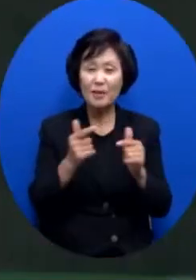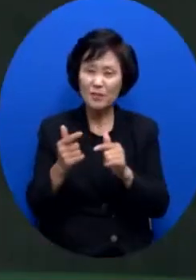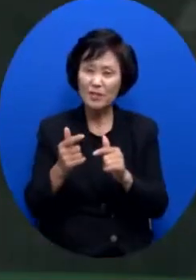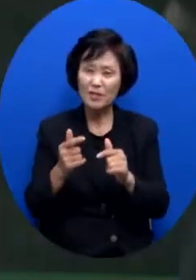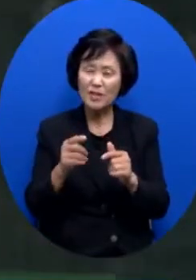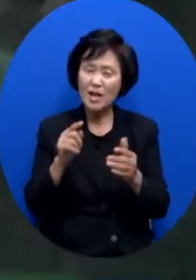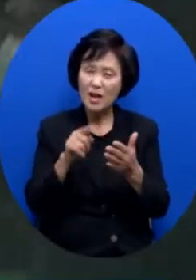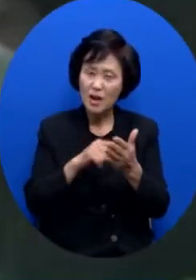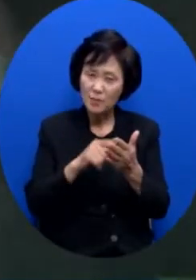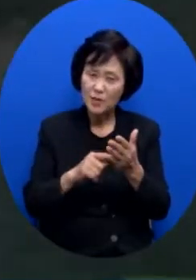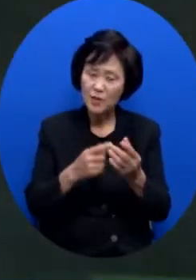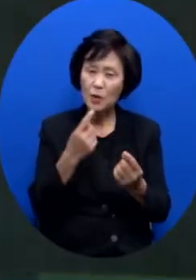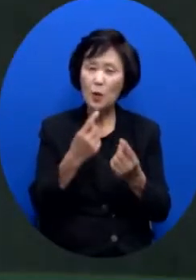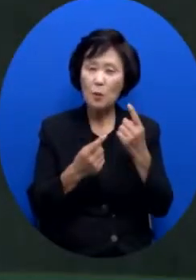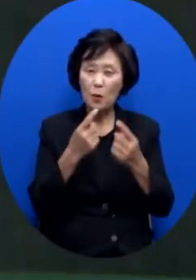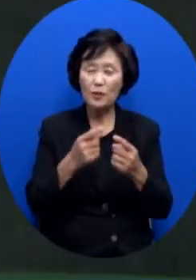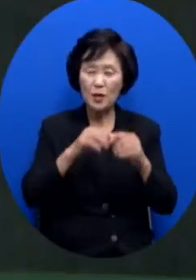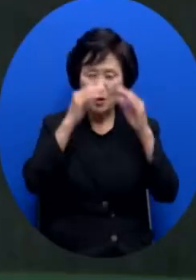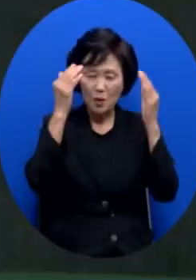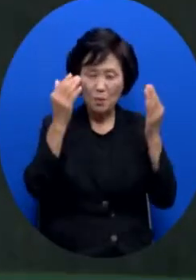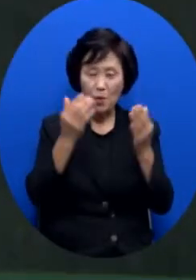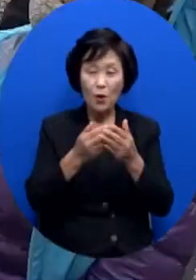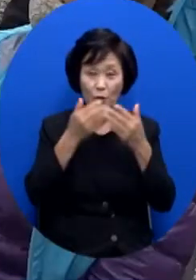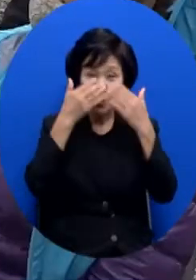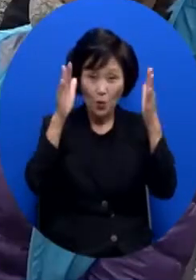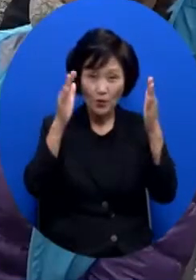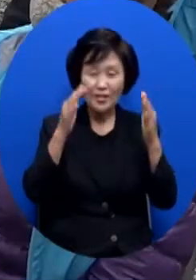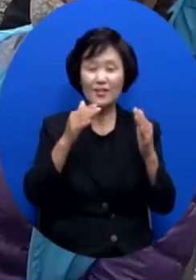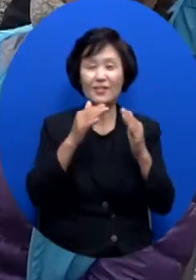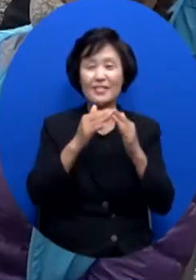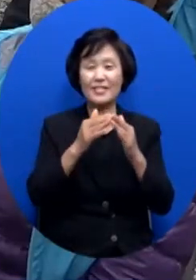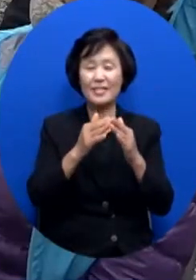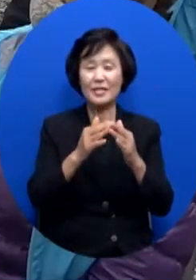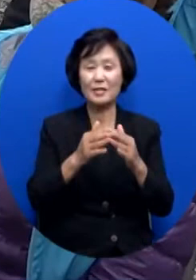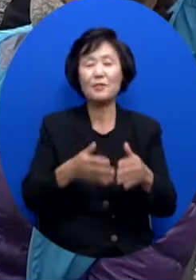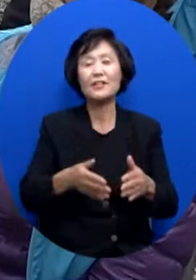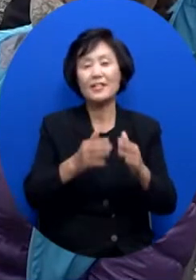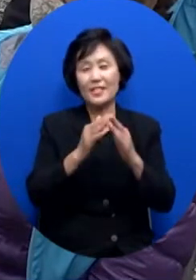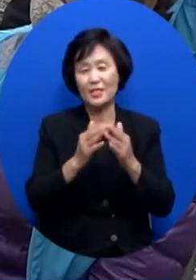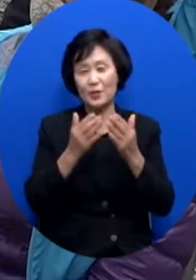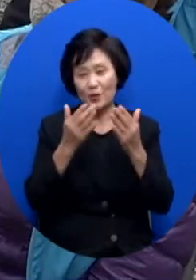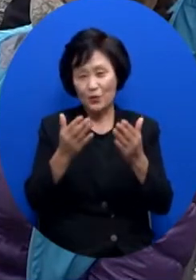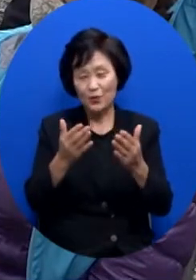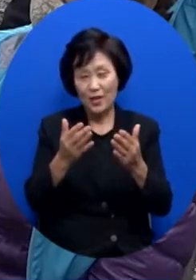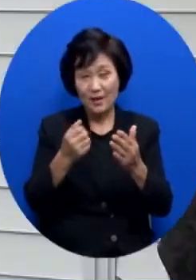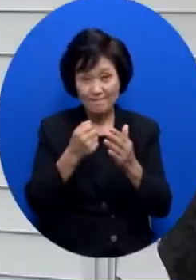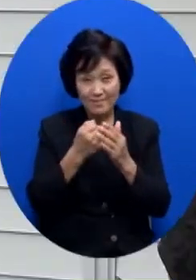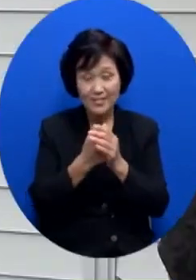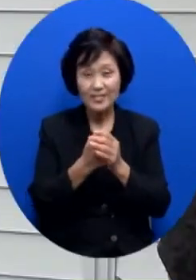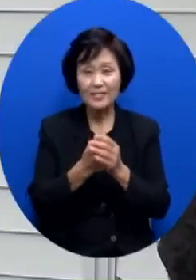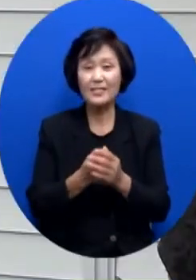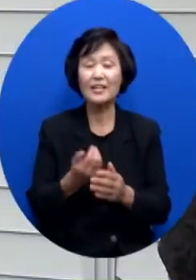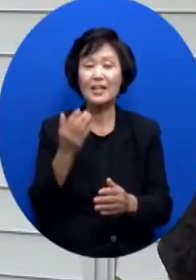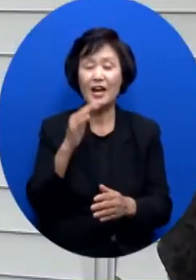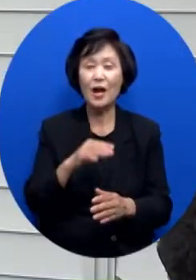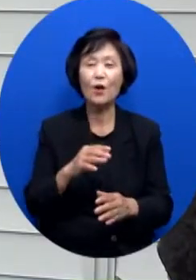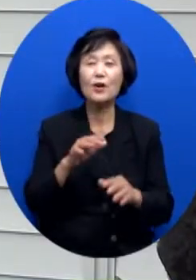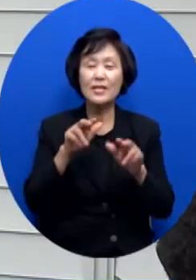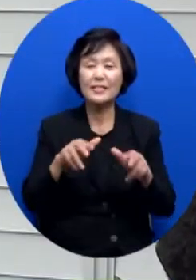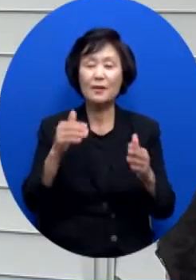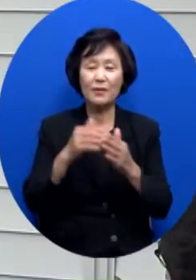것보다는 전액 무상으로 집을 져주자. 이제 그렇게 해서 그것이 우리 지혜만의 좋은 전통이